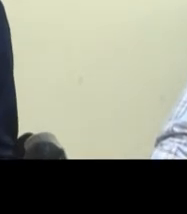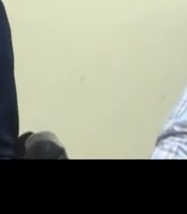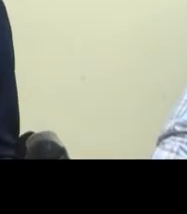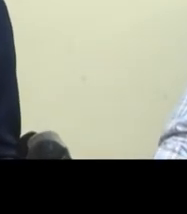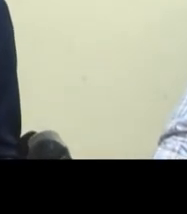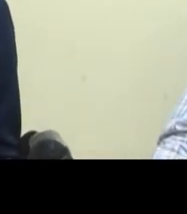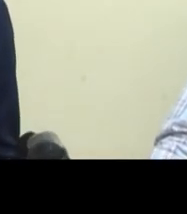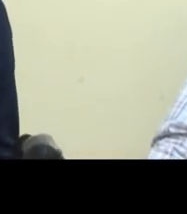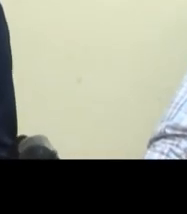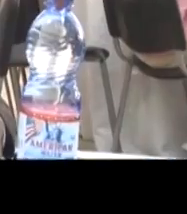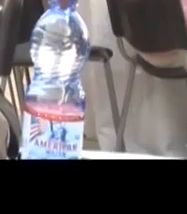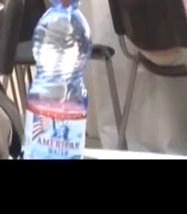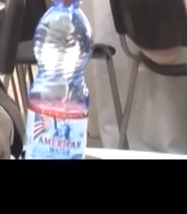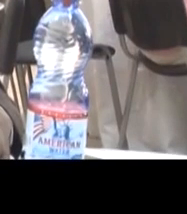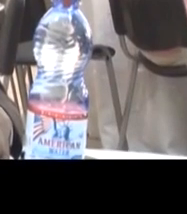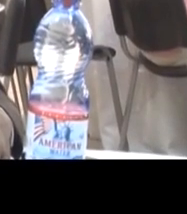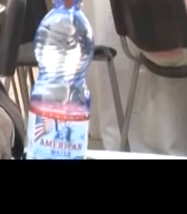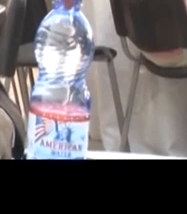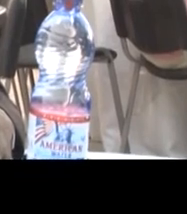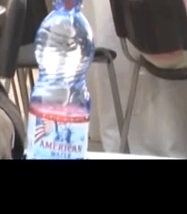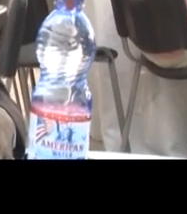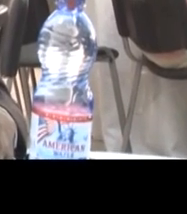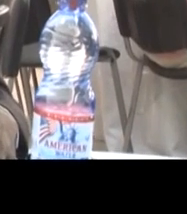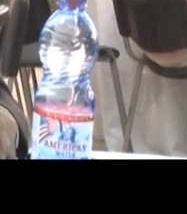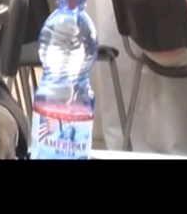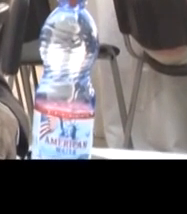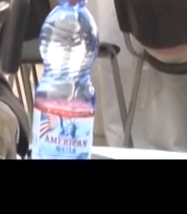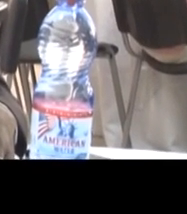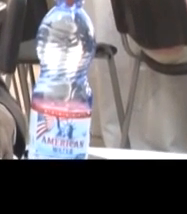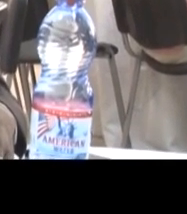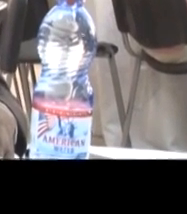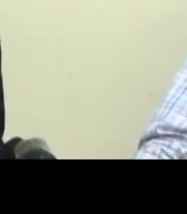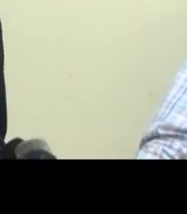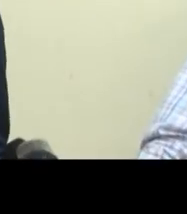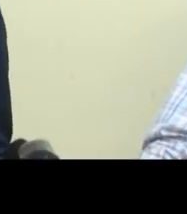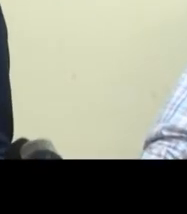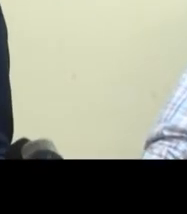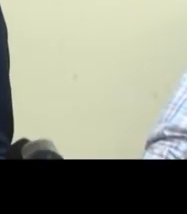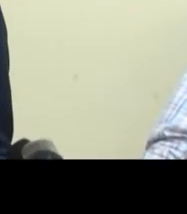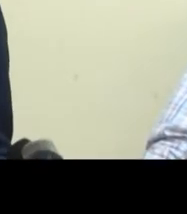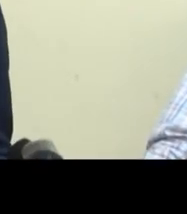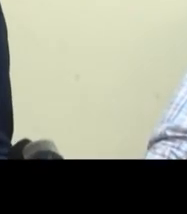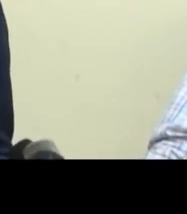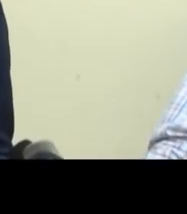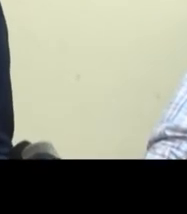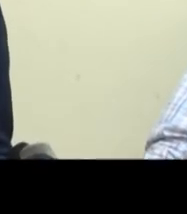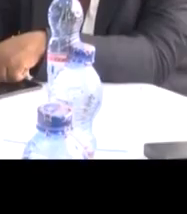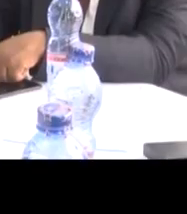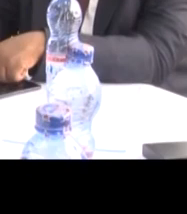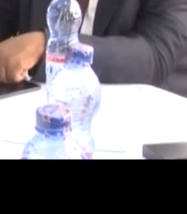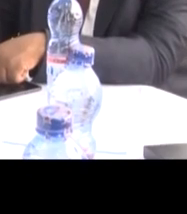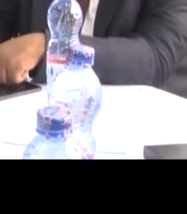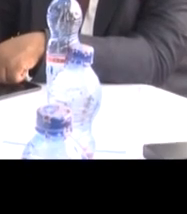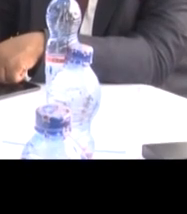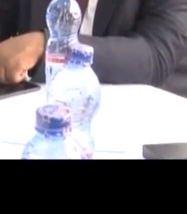déontologies du journaliste congolais doit demeurer cette petite bible pour tous ceux qui exercent le métier en RDC.